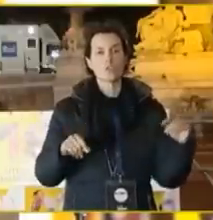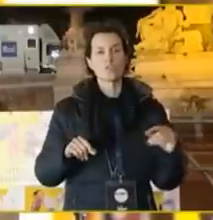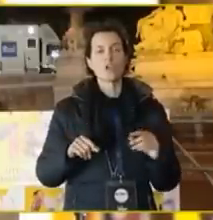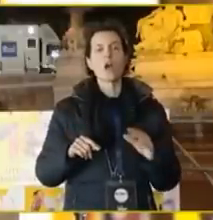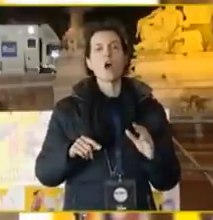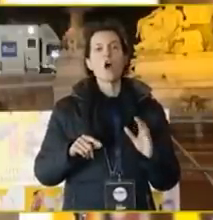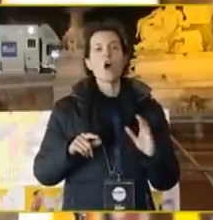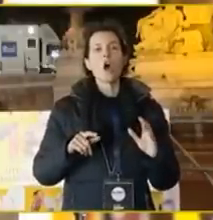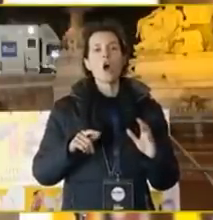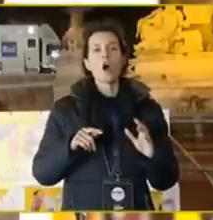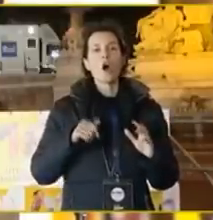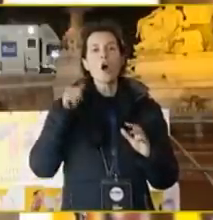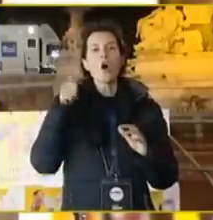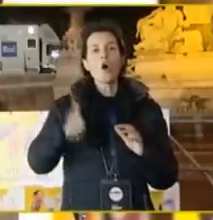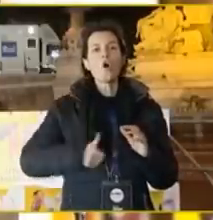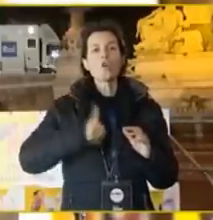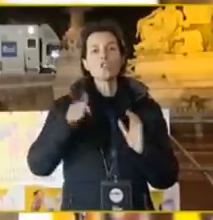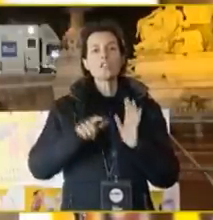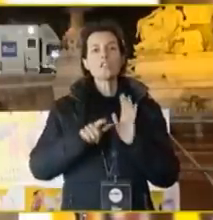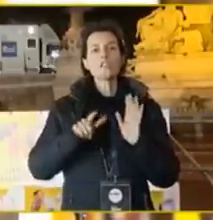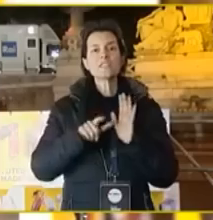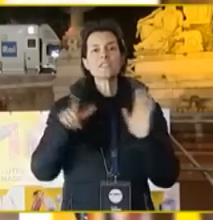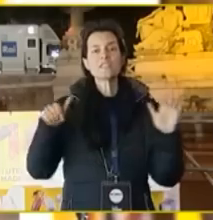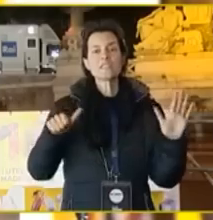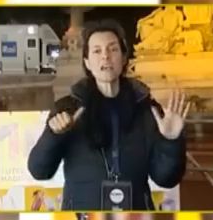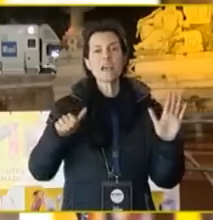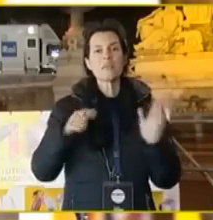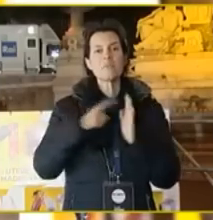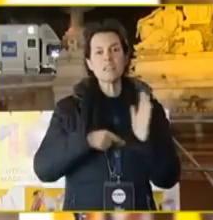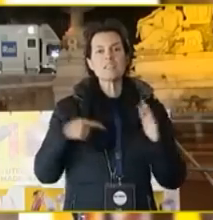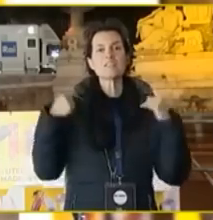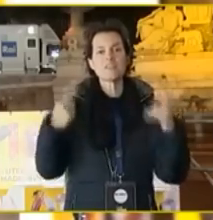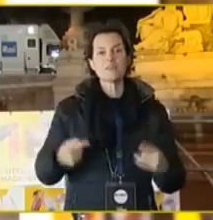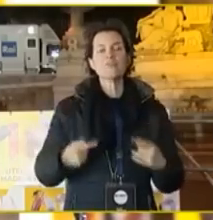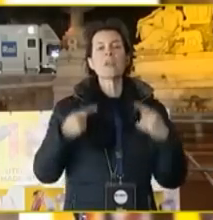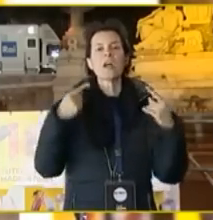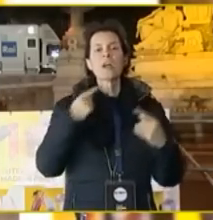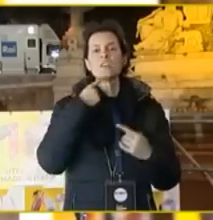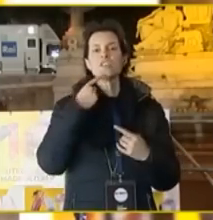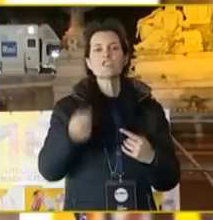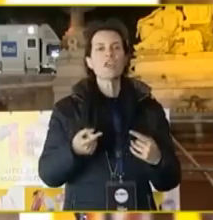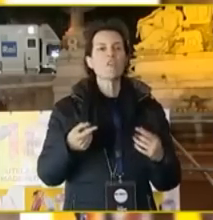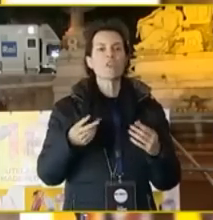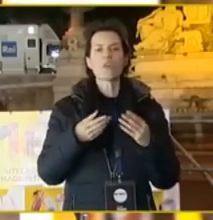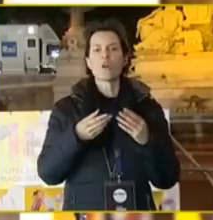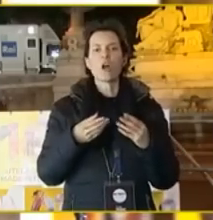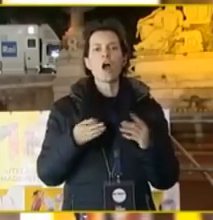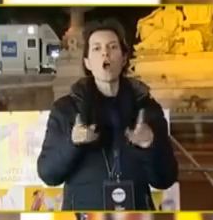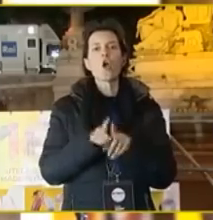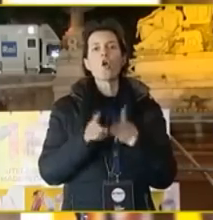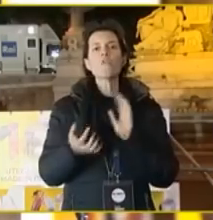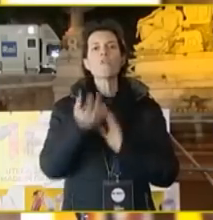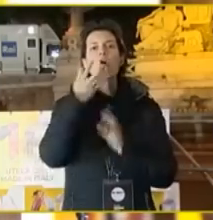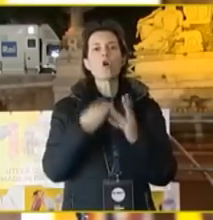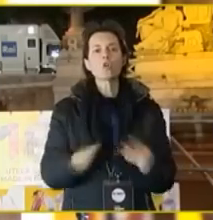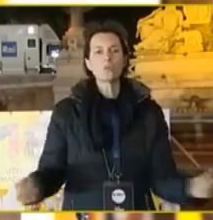ogni 6 mesi negli ultimi 5 anni. Ogni 6 mesi ci dicevano: state per morire, è finita, siete un fuoco di paglia, è